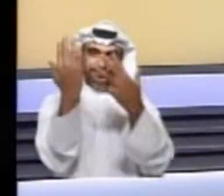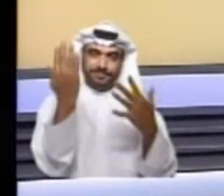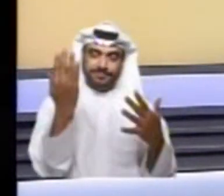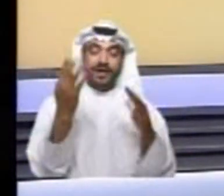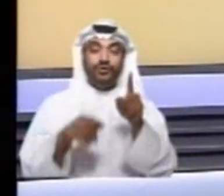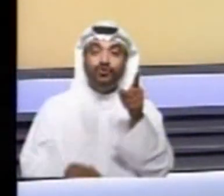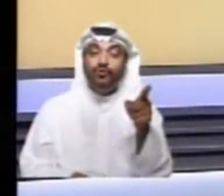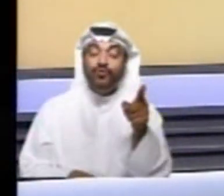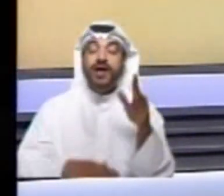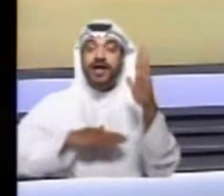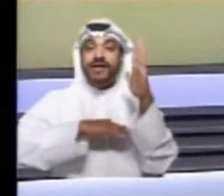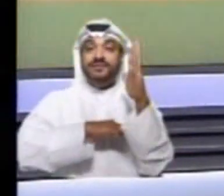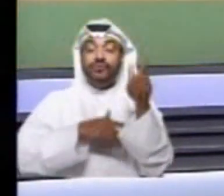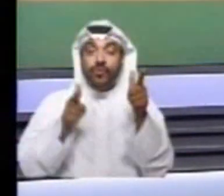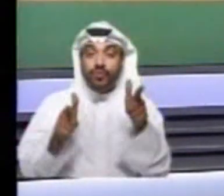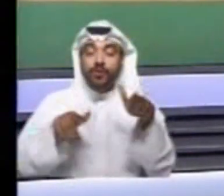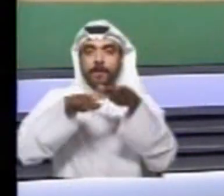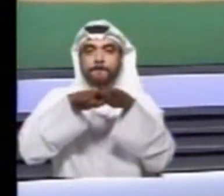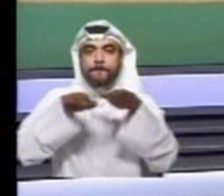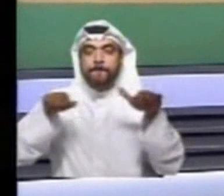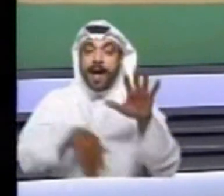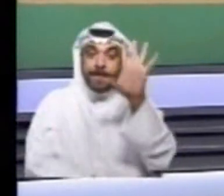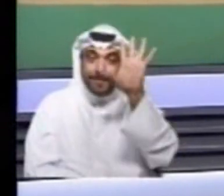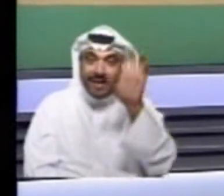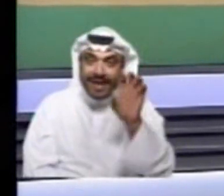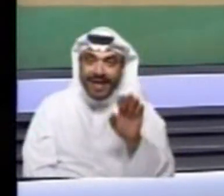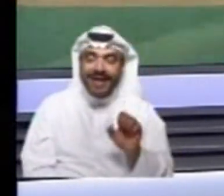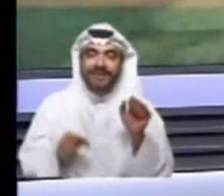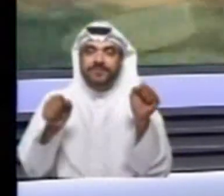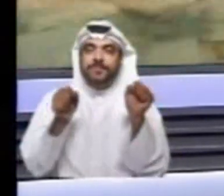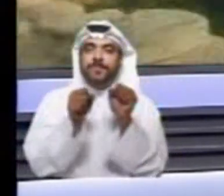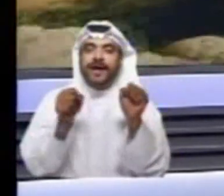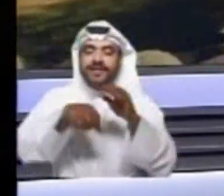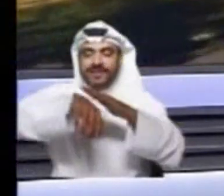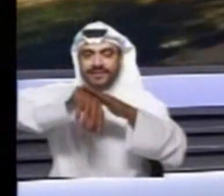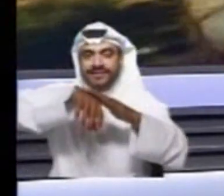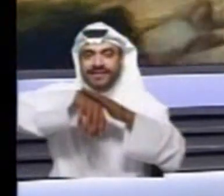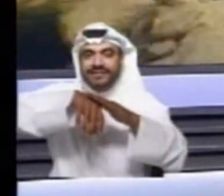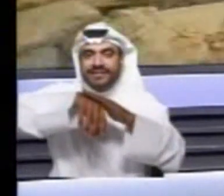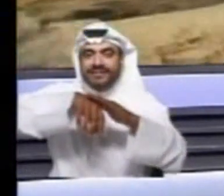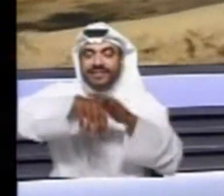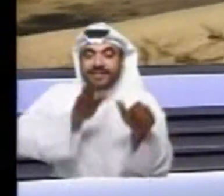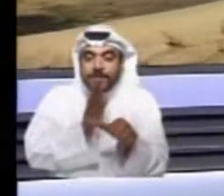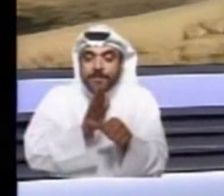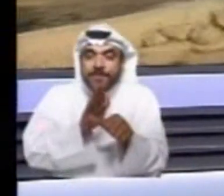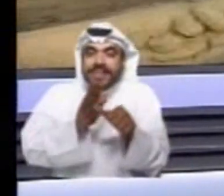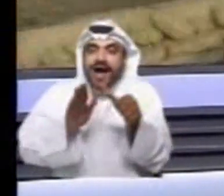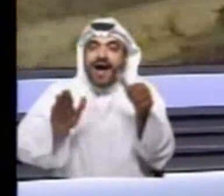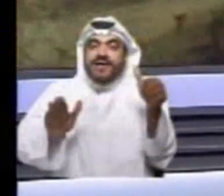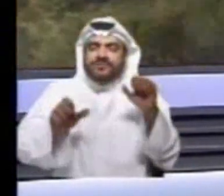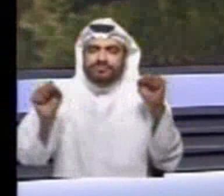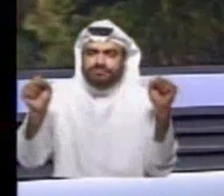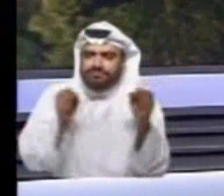المساء، وتكون ملحوظة أكثر في الفترات المتأخرة من الليل والفجر، لكن الأجواء الباردة ما تكون ملحوظة دائما إلا مع بداية موسم المربعانية